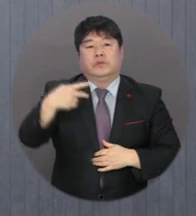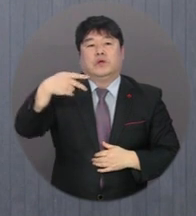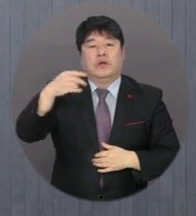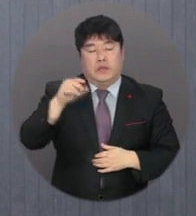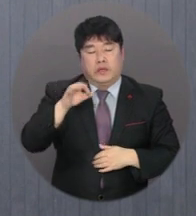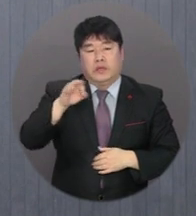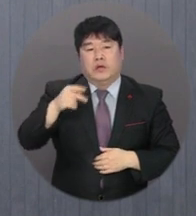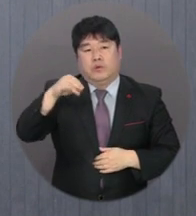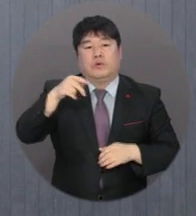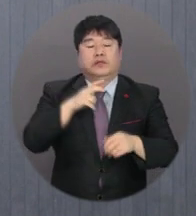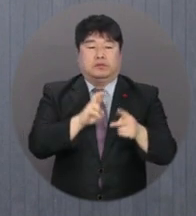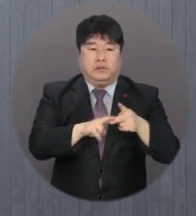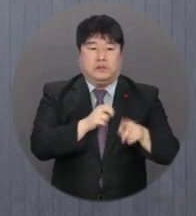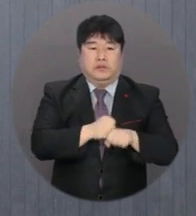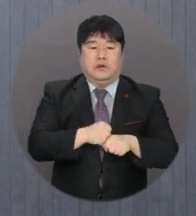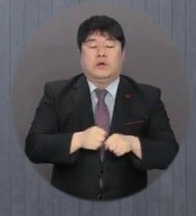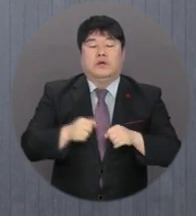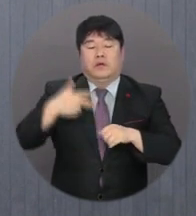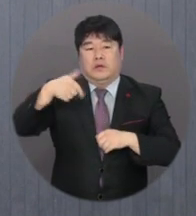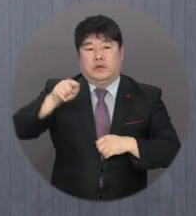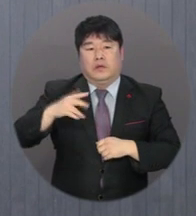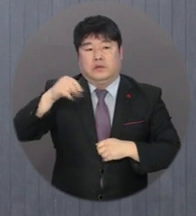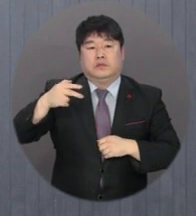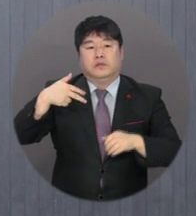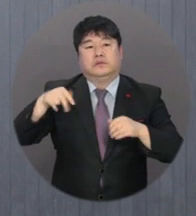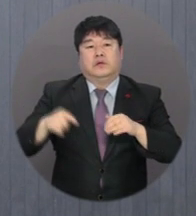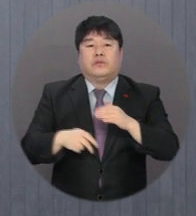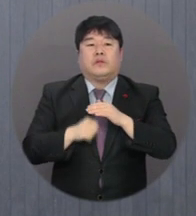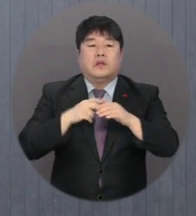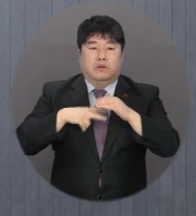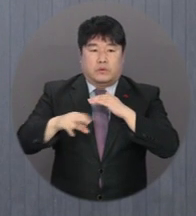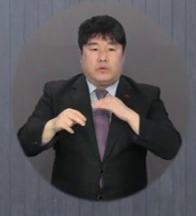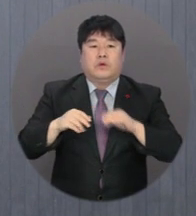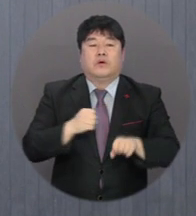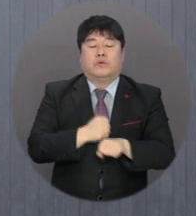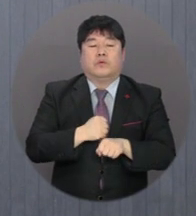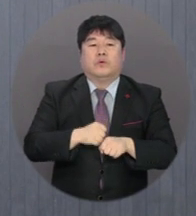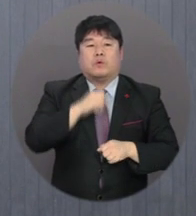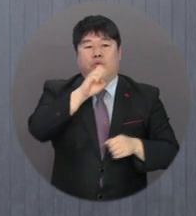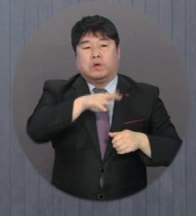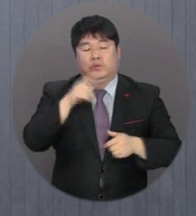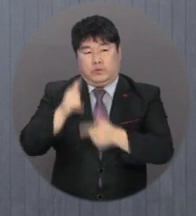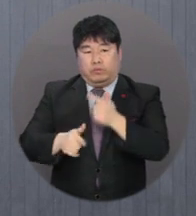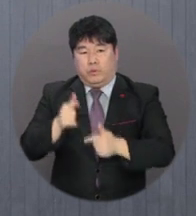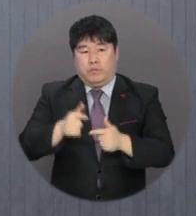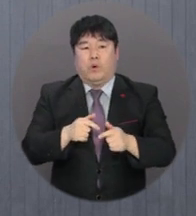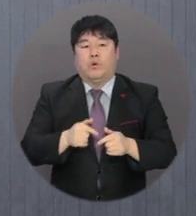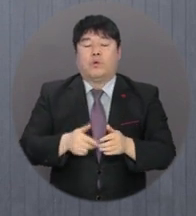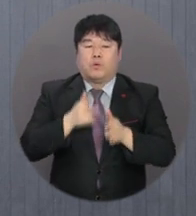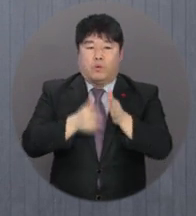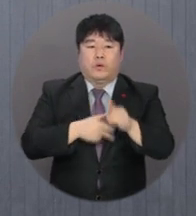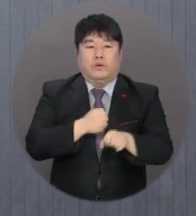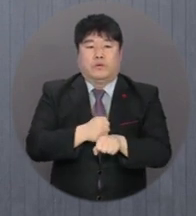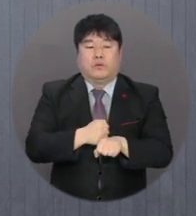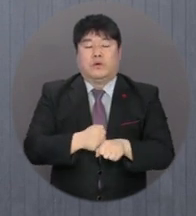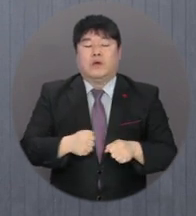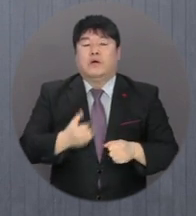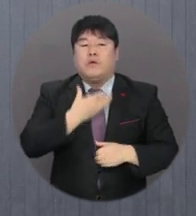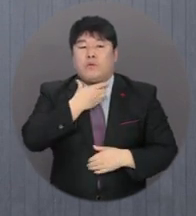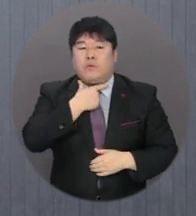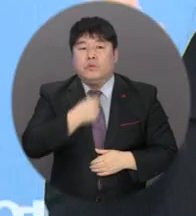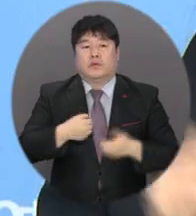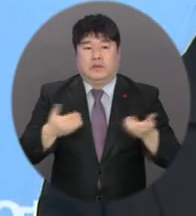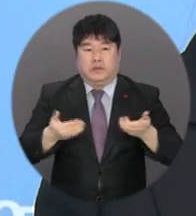건립과 경전선 전철화 사업, 호남고속철도 광주목포 구간 건설 등 숙원 사업 예산이 상당 부분